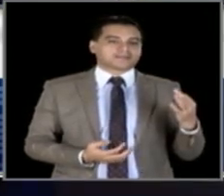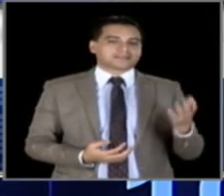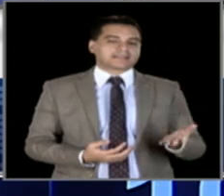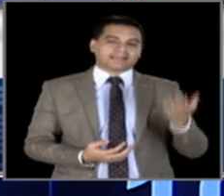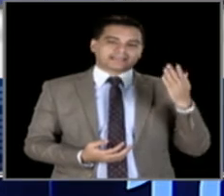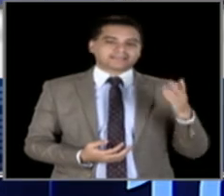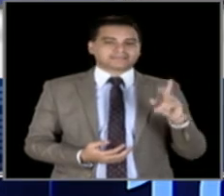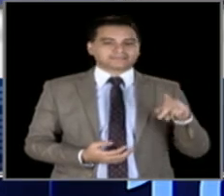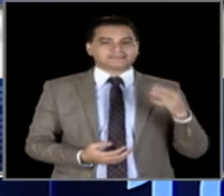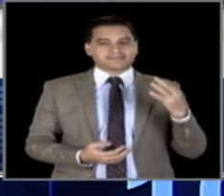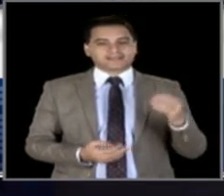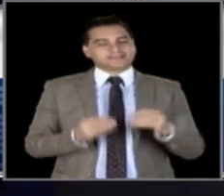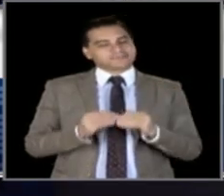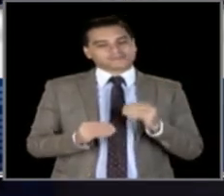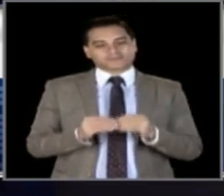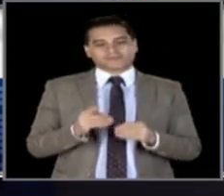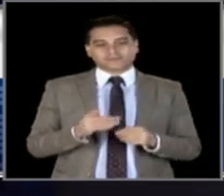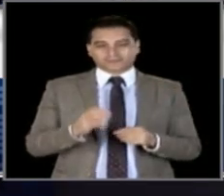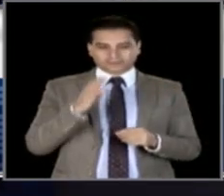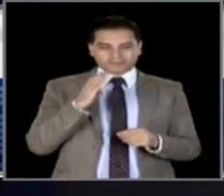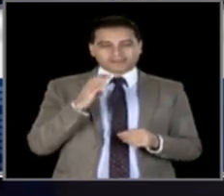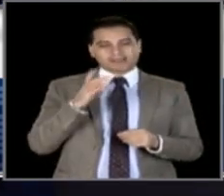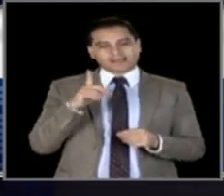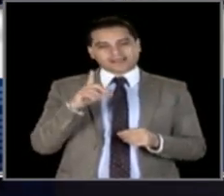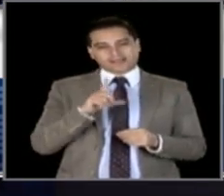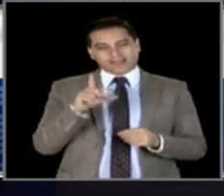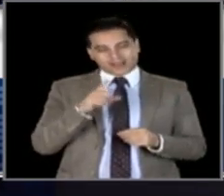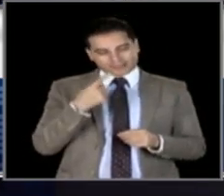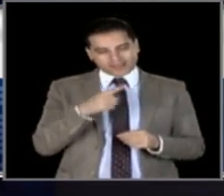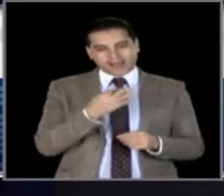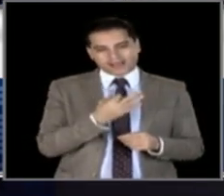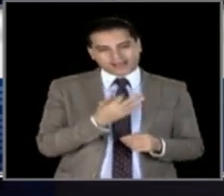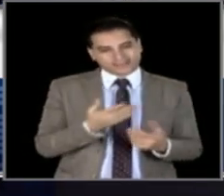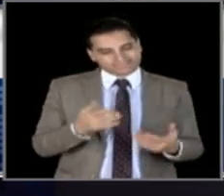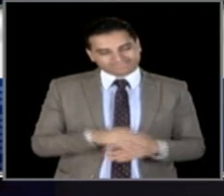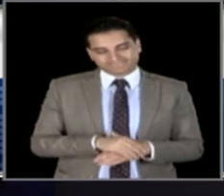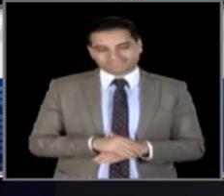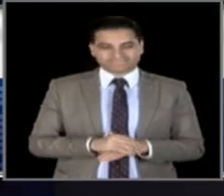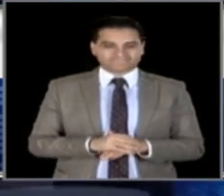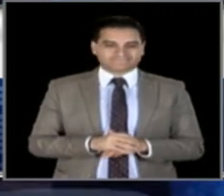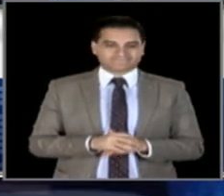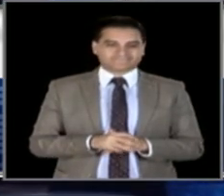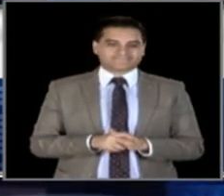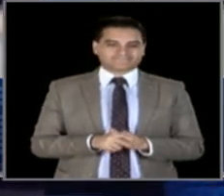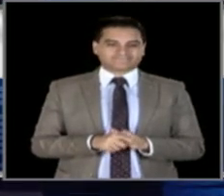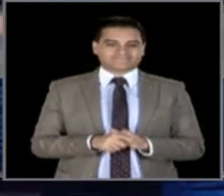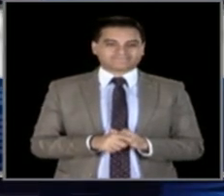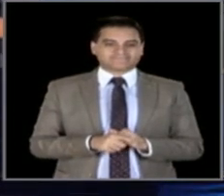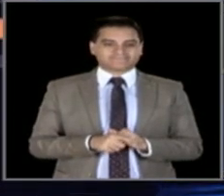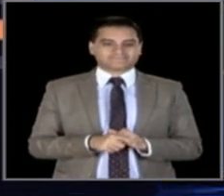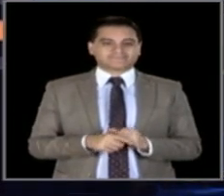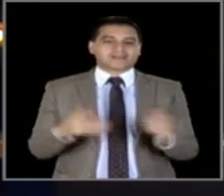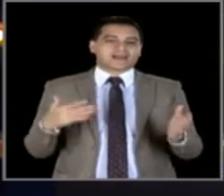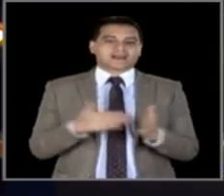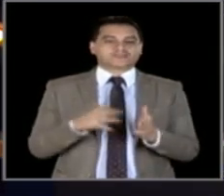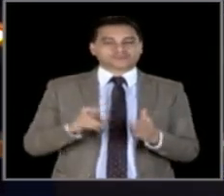الريسك. الإجابة الصحيحة لونا 3 يا ندى. هشام، أرضك. آخر